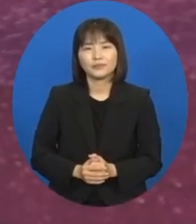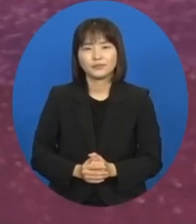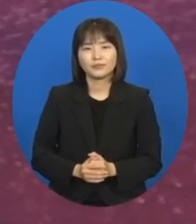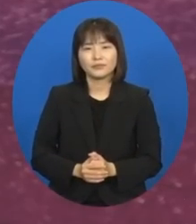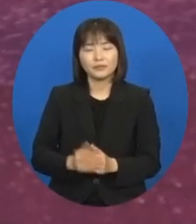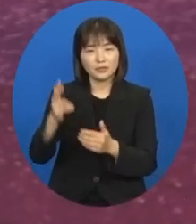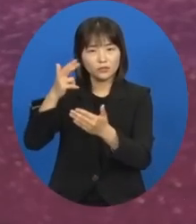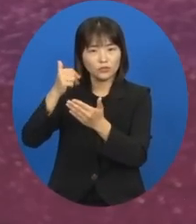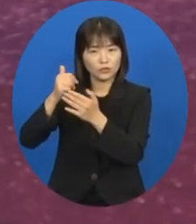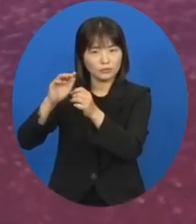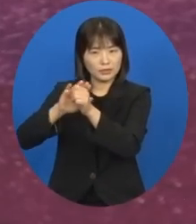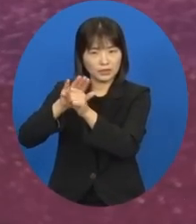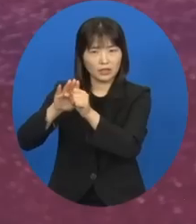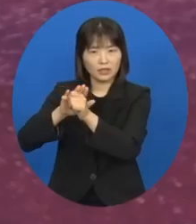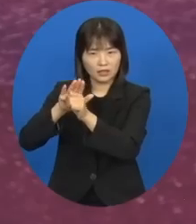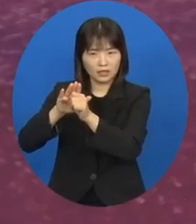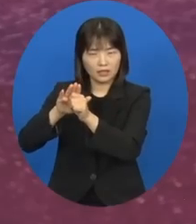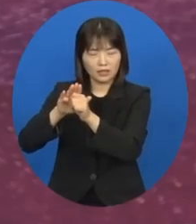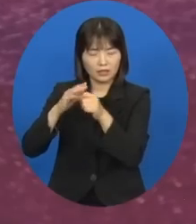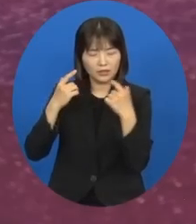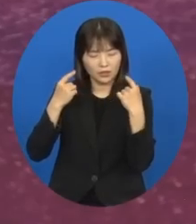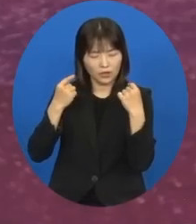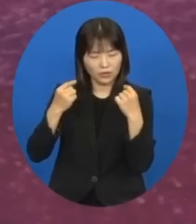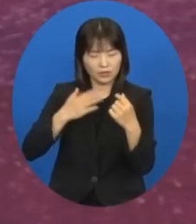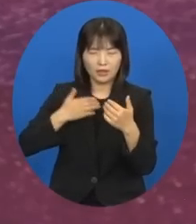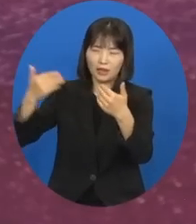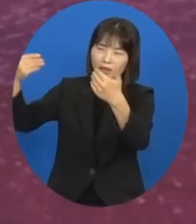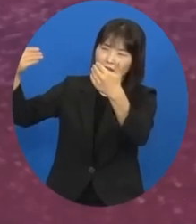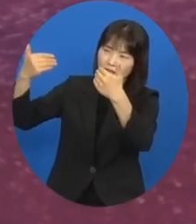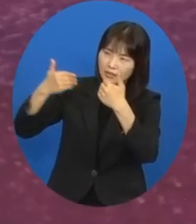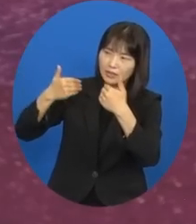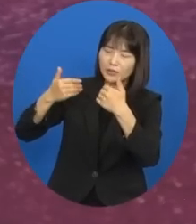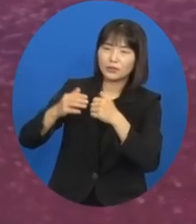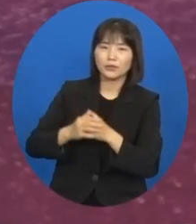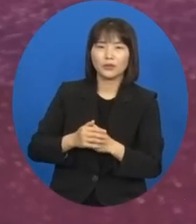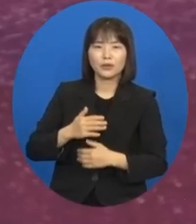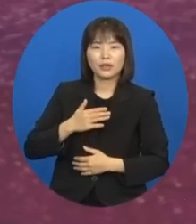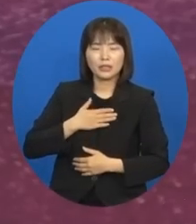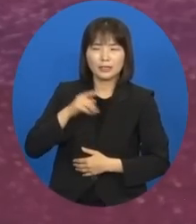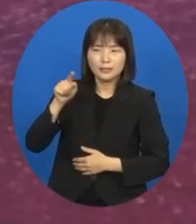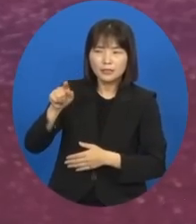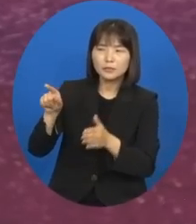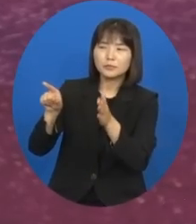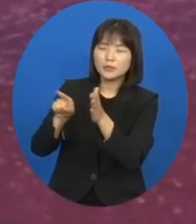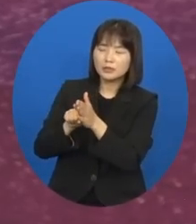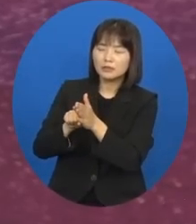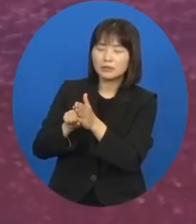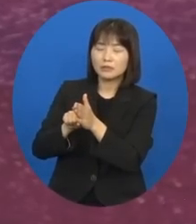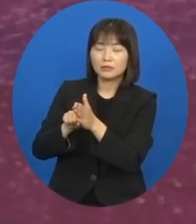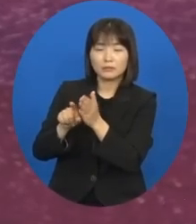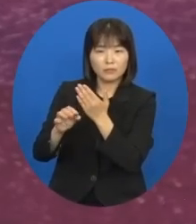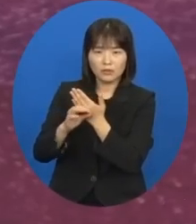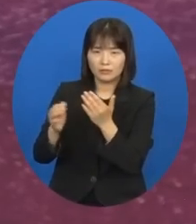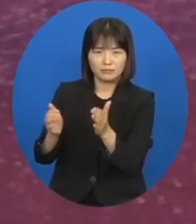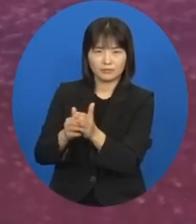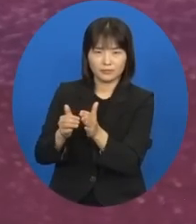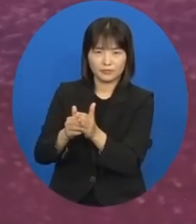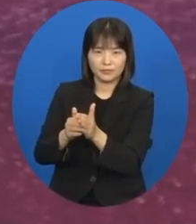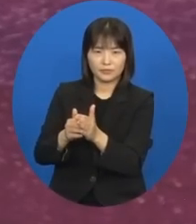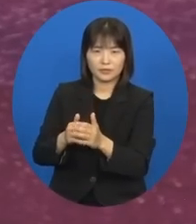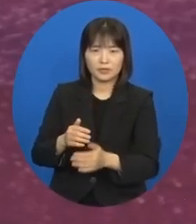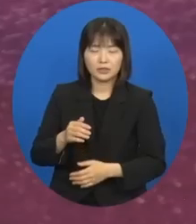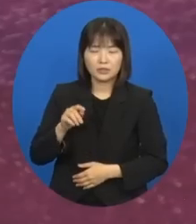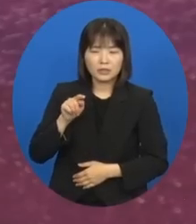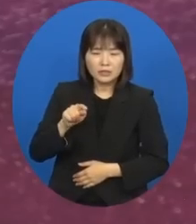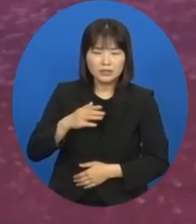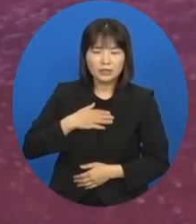주님의 사랑은 여전히 나를 향하여 있는 것이고 나는 믿기만 하면 되는 거구나 그것이 저의